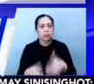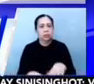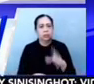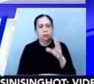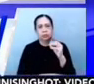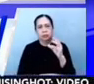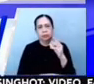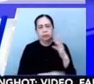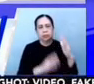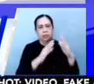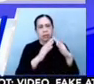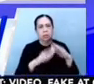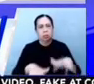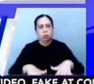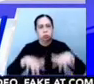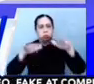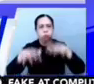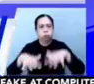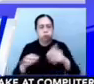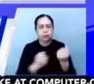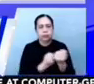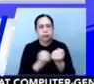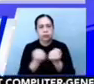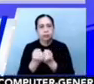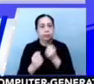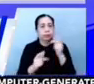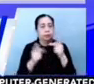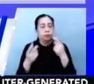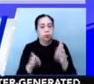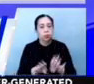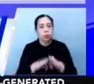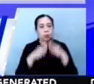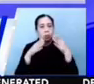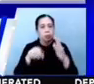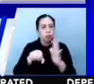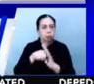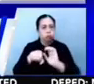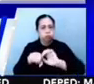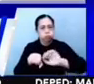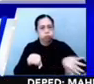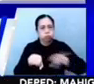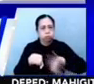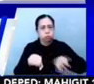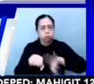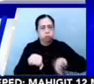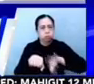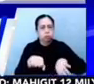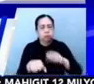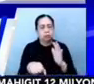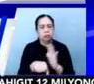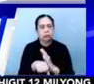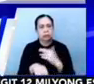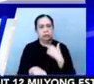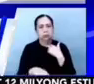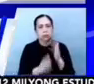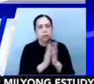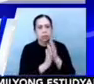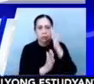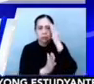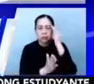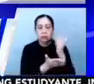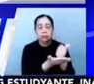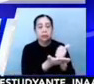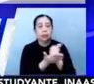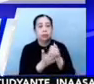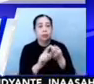binaha. Pinagtulungan ng mga residente na mabuksan ang drainage para maalis ang bara. Humingi na rin daw sila ng tulong sa lokal